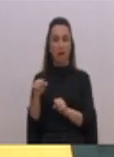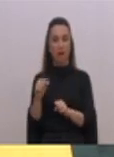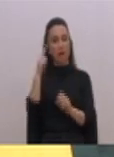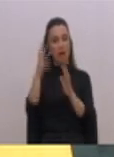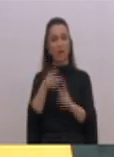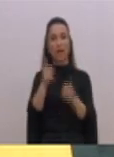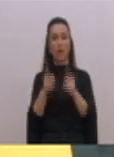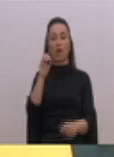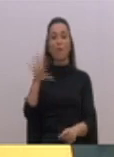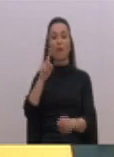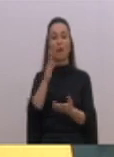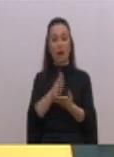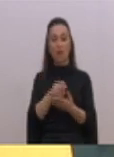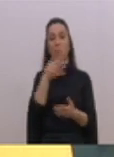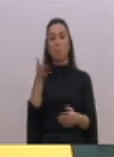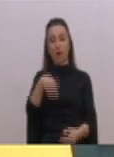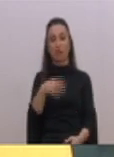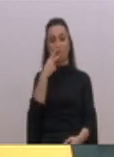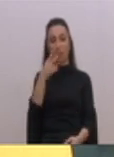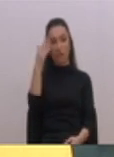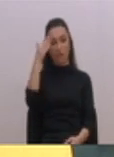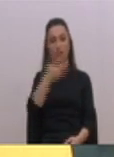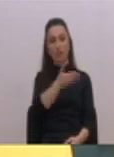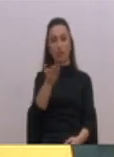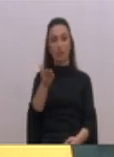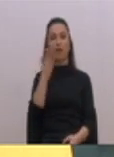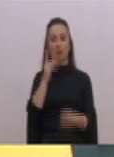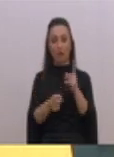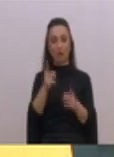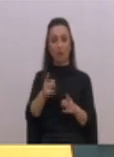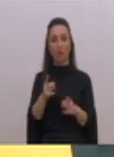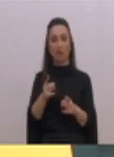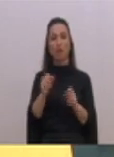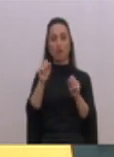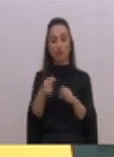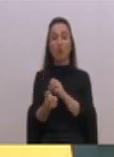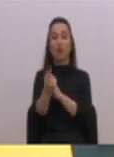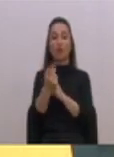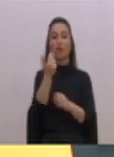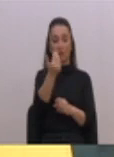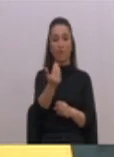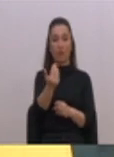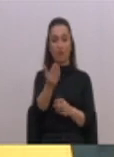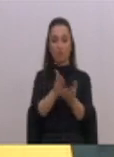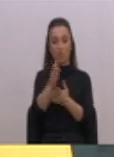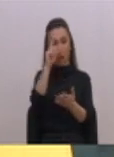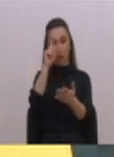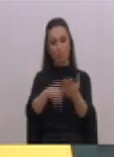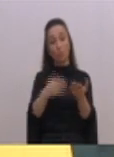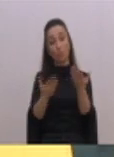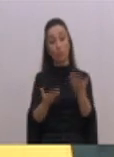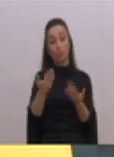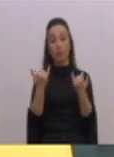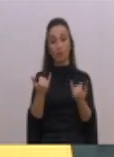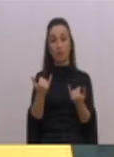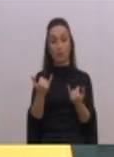რეალური ევროპა რა არის და მაშინ ნახავთ, რომ საზოგადოებას რეალურად შეიძლება გაუჩნდეს თქვენს მიმართ ნდობა. თუმცა